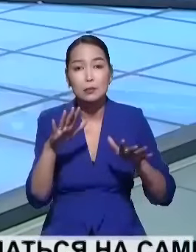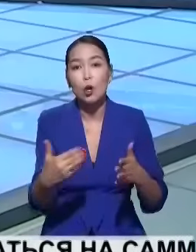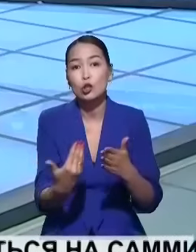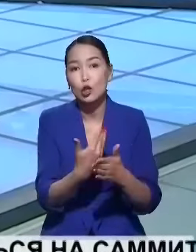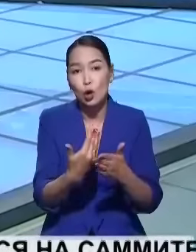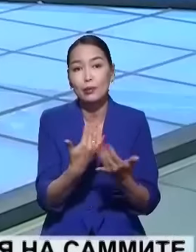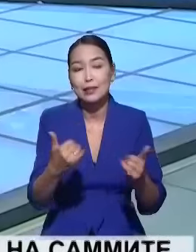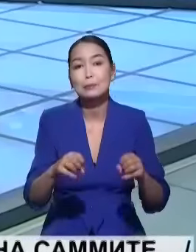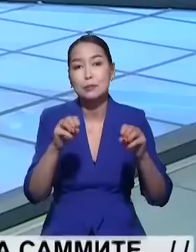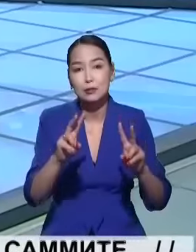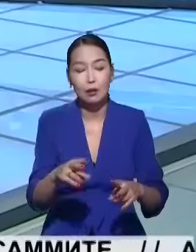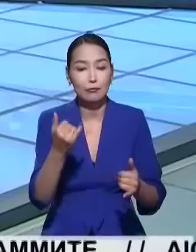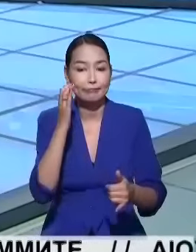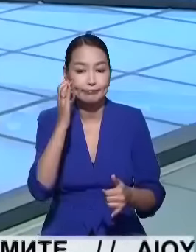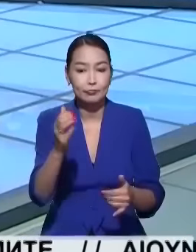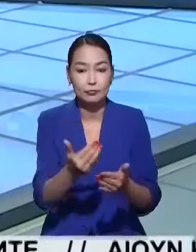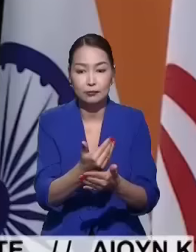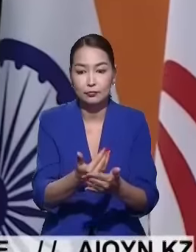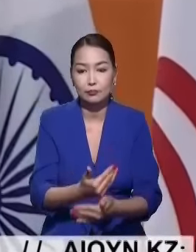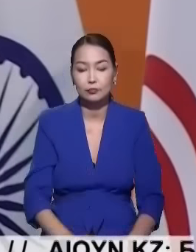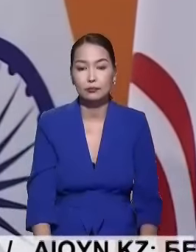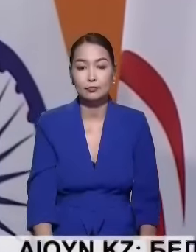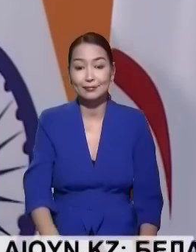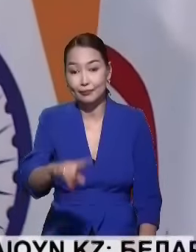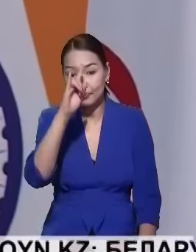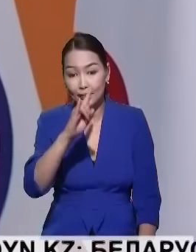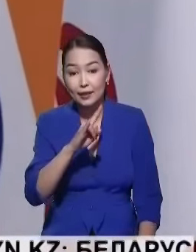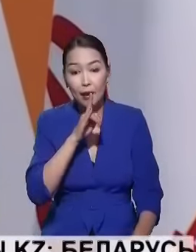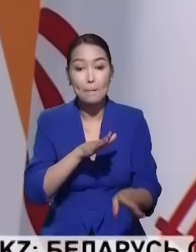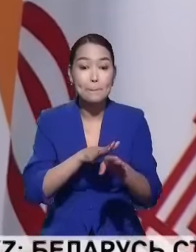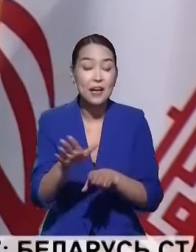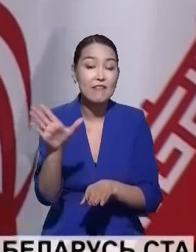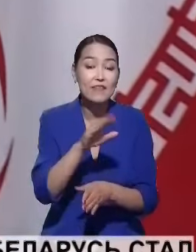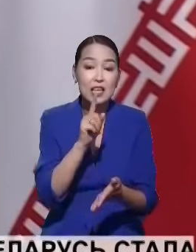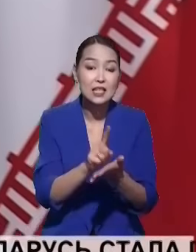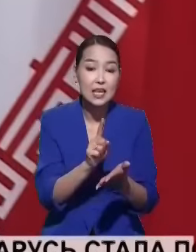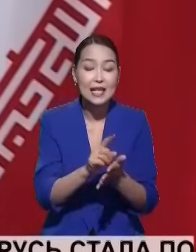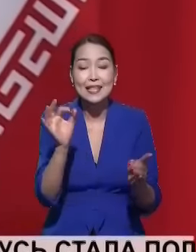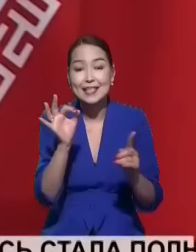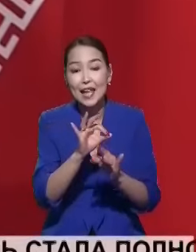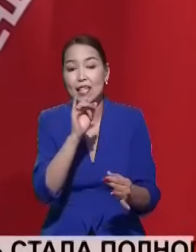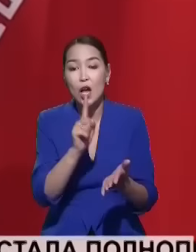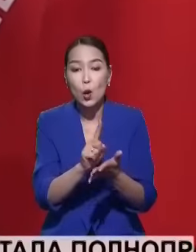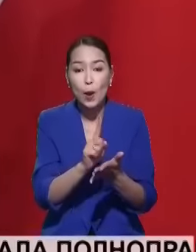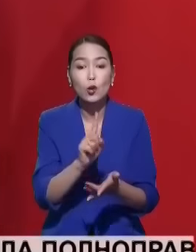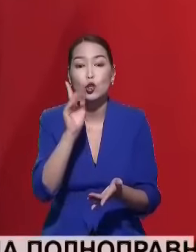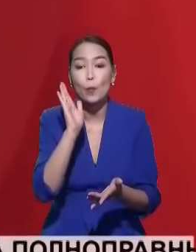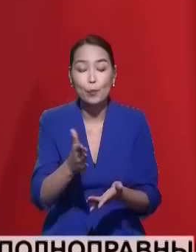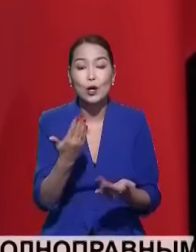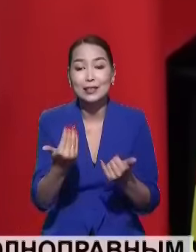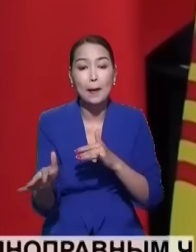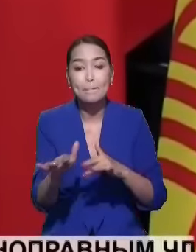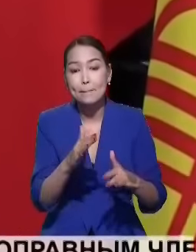специальный корреспондент Ергали Рамазанова. Казахстан выполнил все заявленные цели и задачи. 150